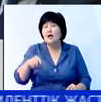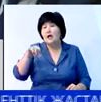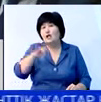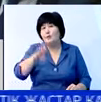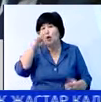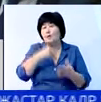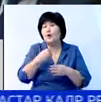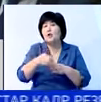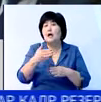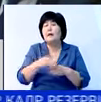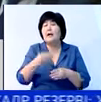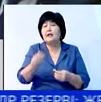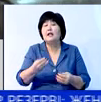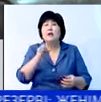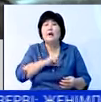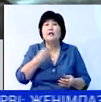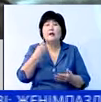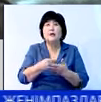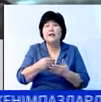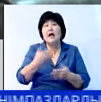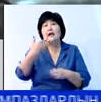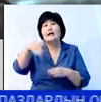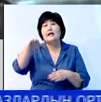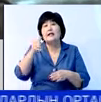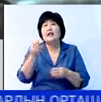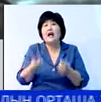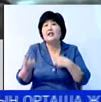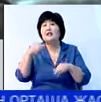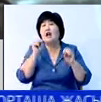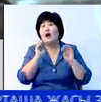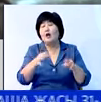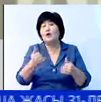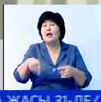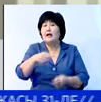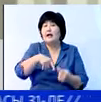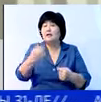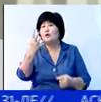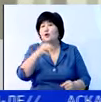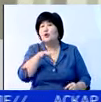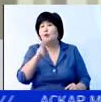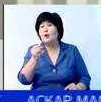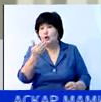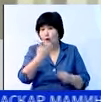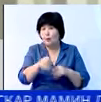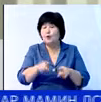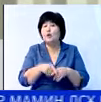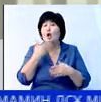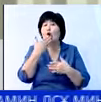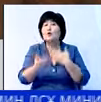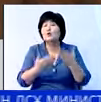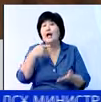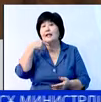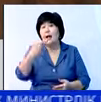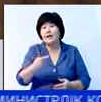бюджеттен бөлініп пайдаланылмаған бюджеттік кредиттік қаражатты қайтару, кәсіпкерлік бағытына қосымша 400 миллион теңге бөлу туралы ұсыныстарын